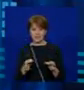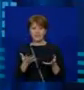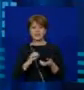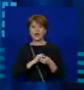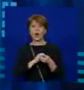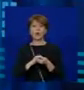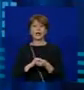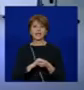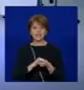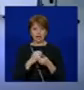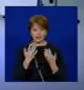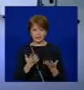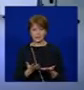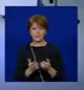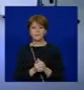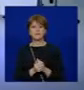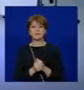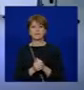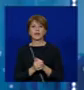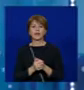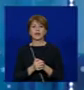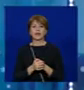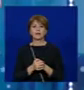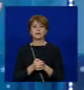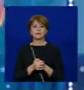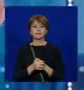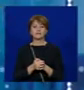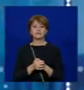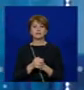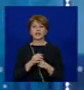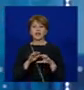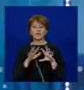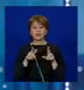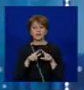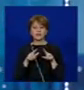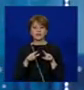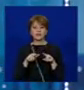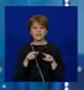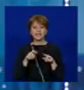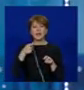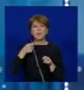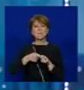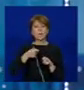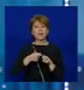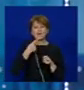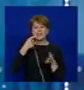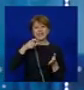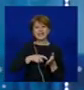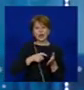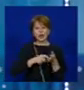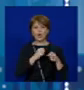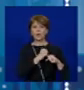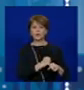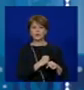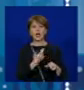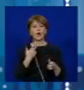на страната и така на всички. Само едно изречение. Всички поправки в законите и в Конституцията, които